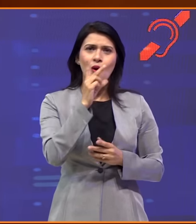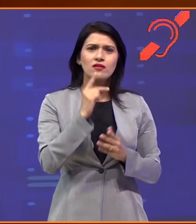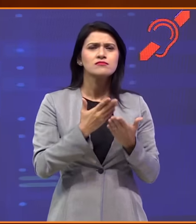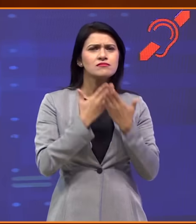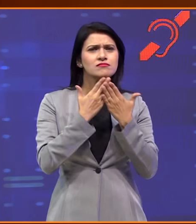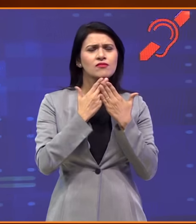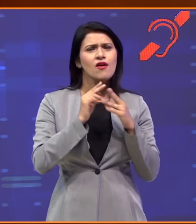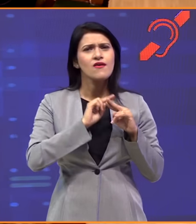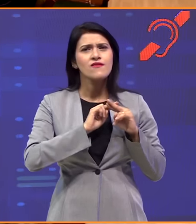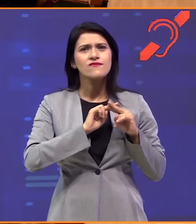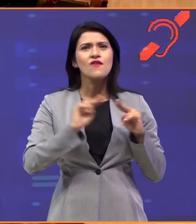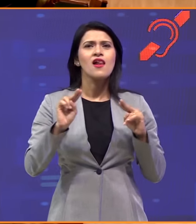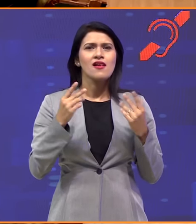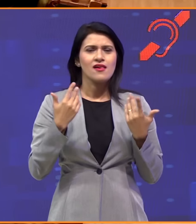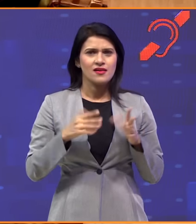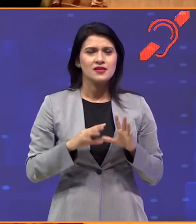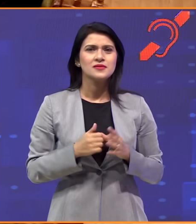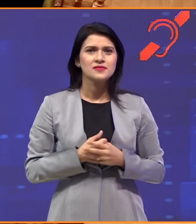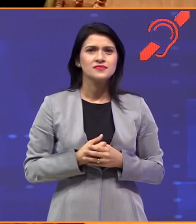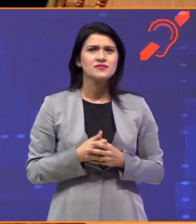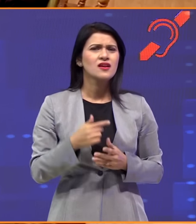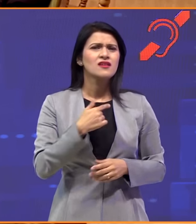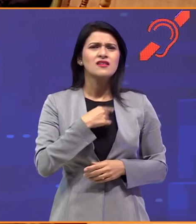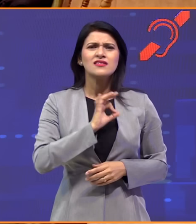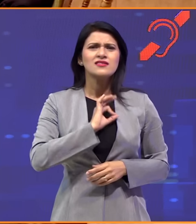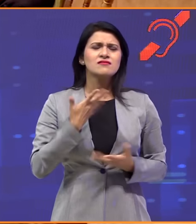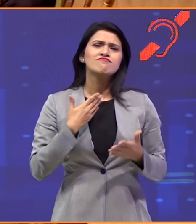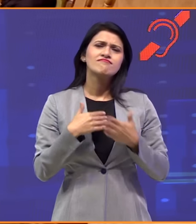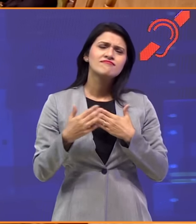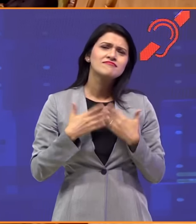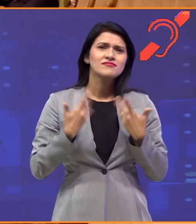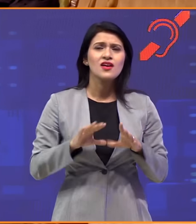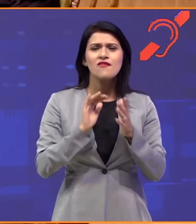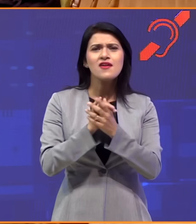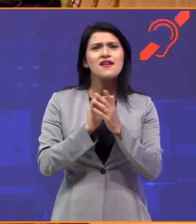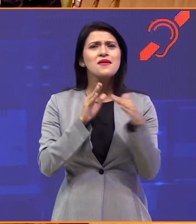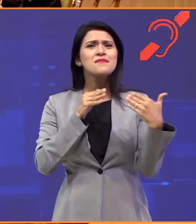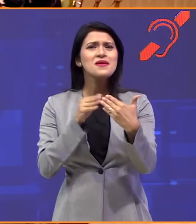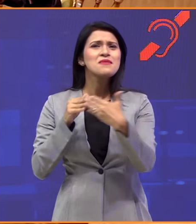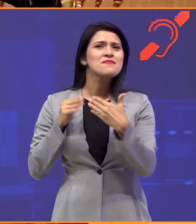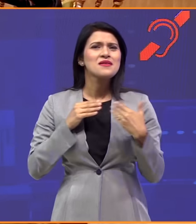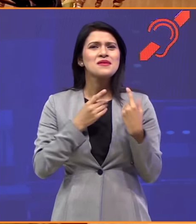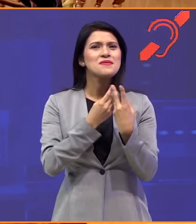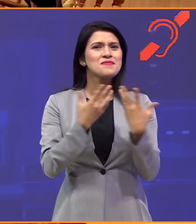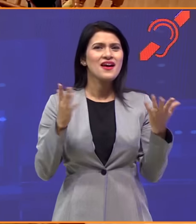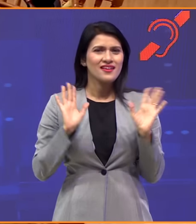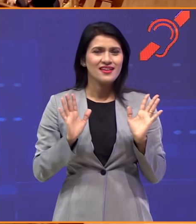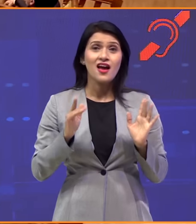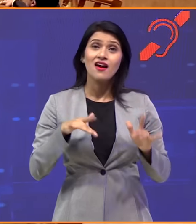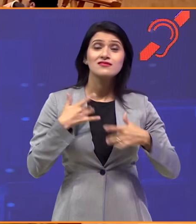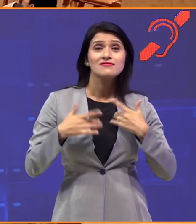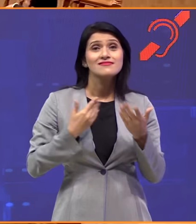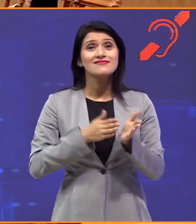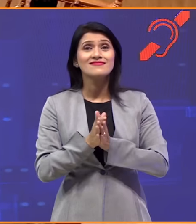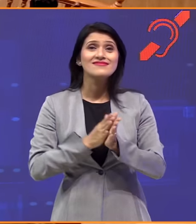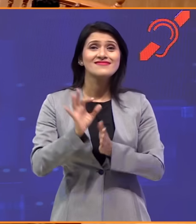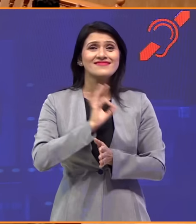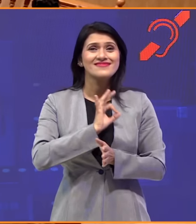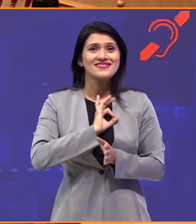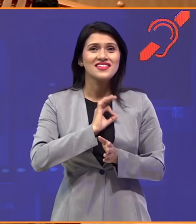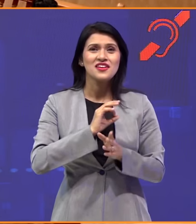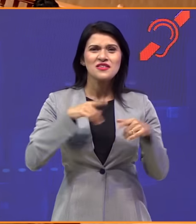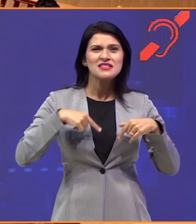रहा था कॉलेज में बहुत अनमन भाव से कर रहा था तो उस समय बहुत सारे दोस्त मिले फिर उसके बाद मुझे बड़ा मजा आने लगा वह